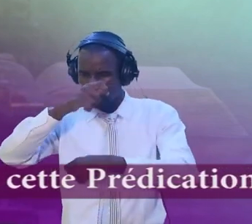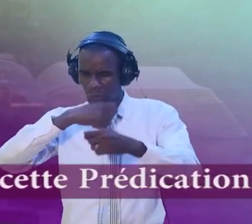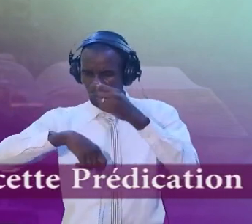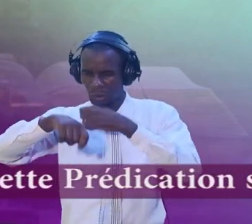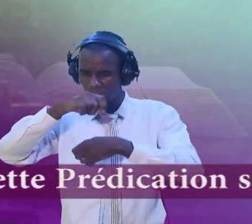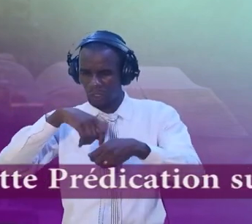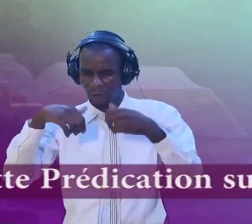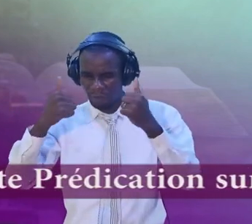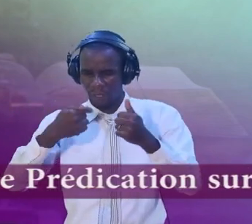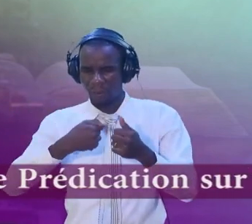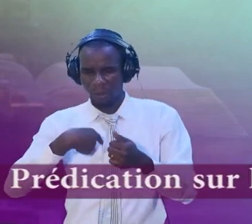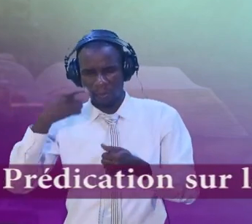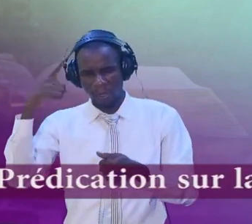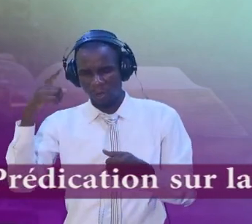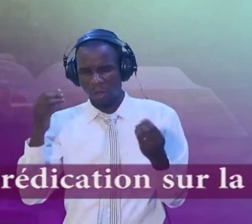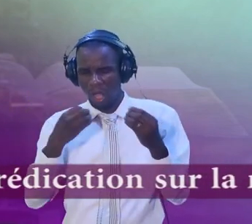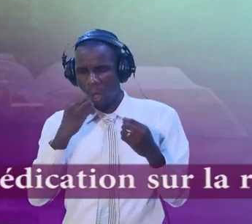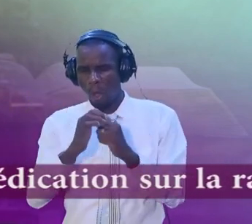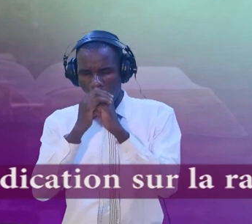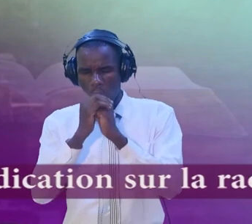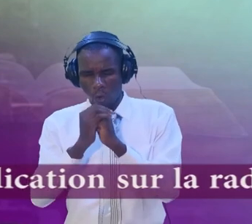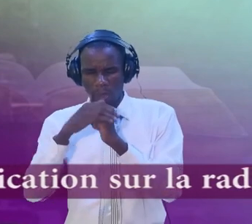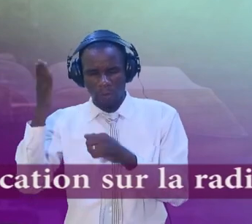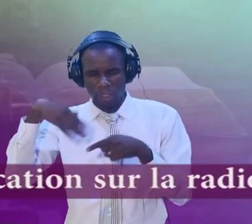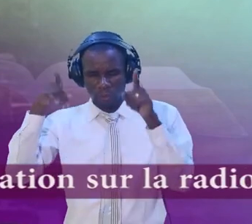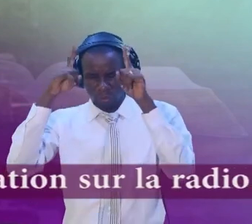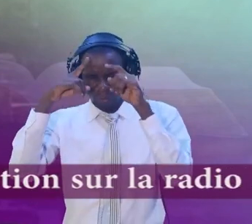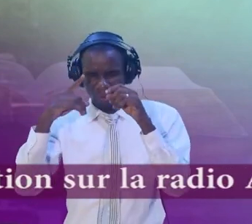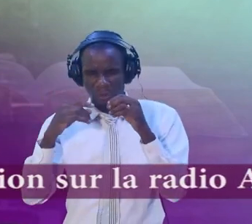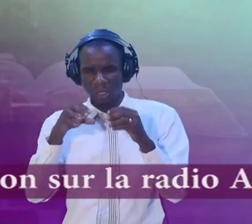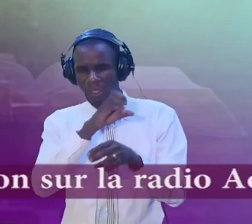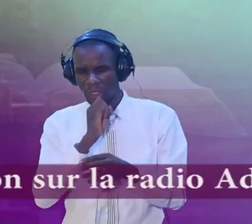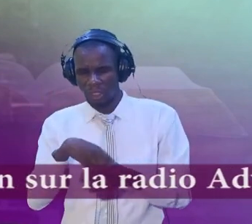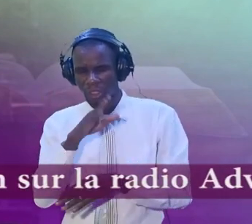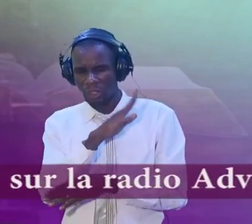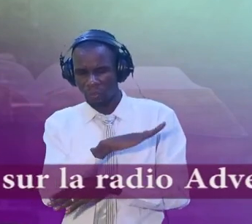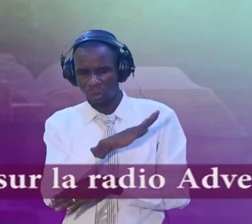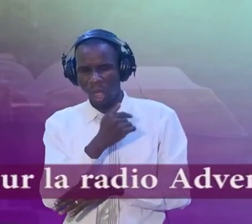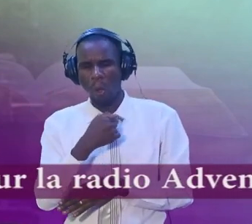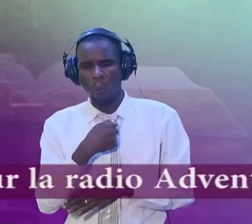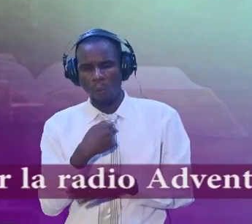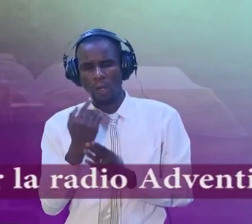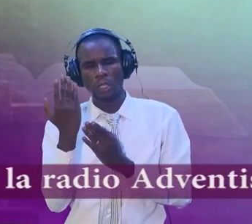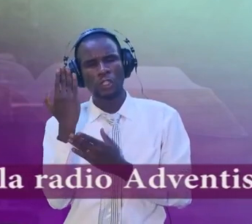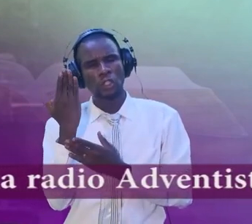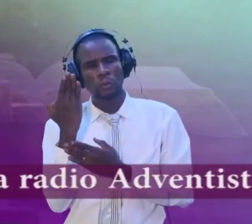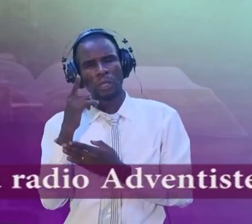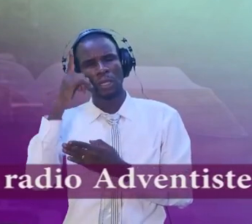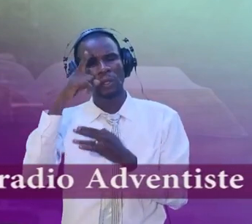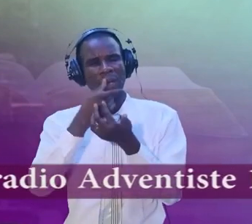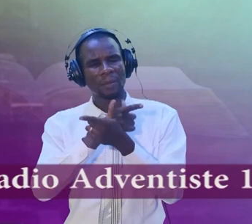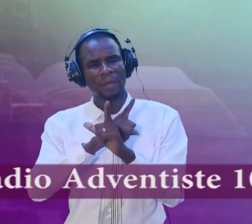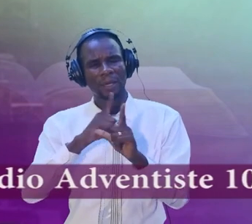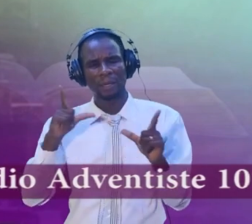unisaidie niachane nayo. Ikiwa kuna kifungo yoyote ile ambayo shetani ameingiza katika maisha yangu,